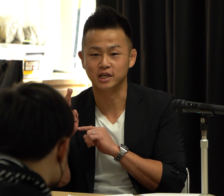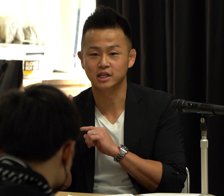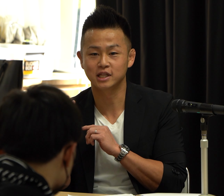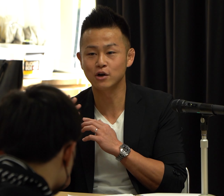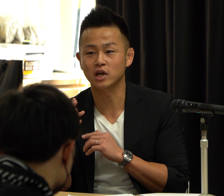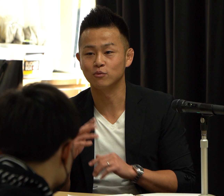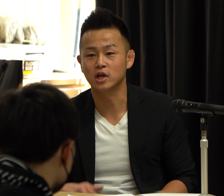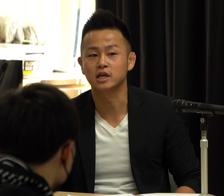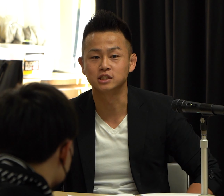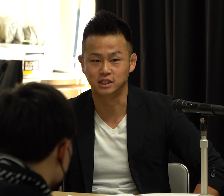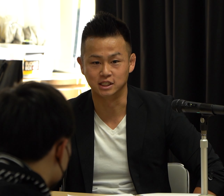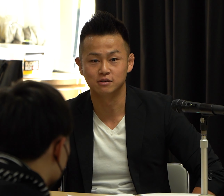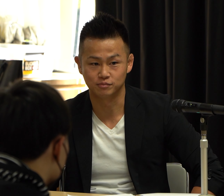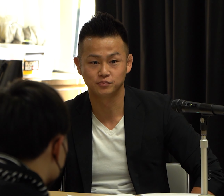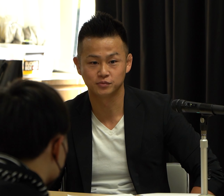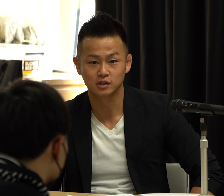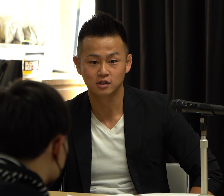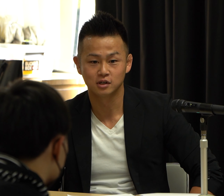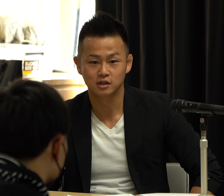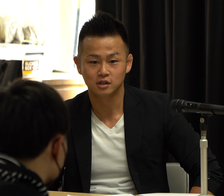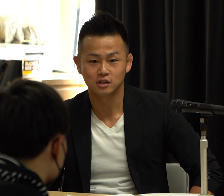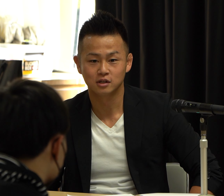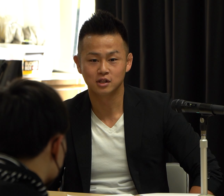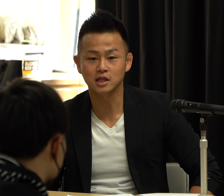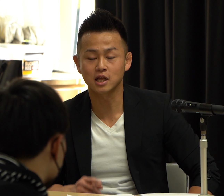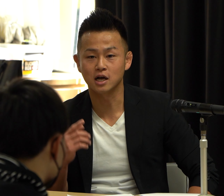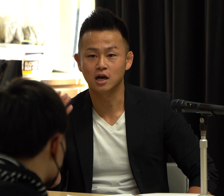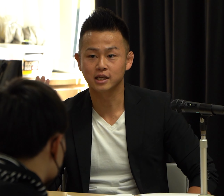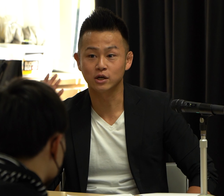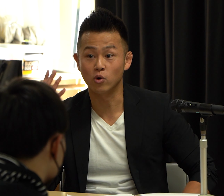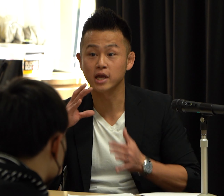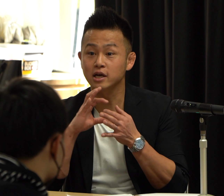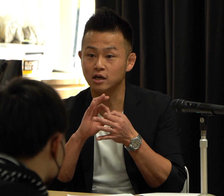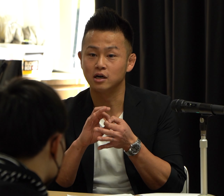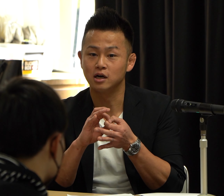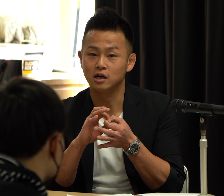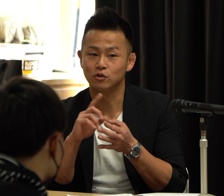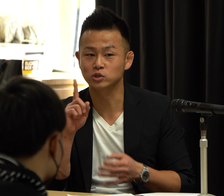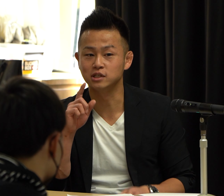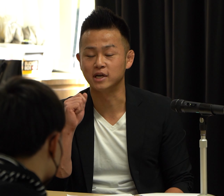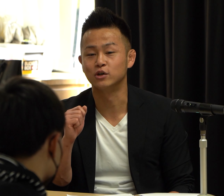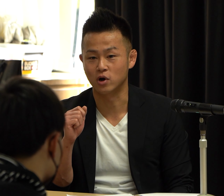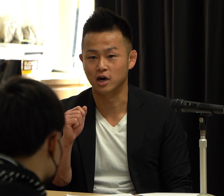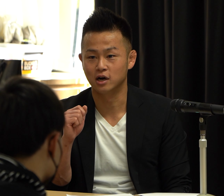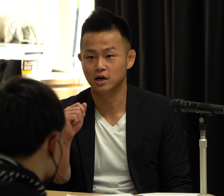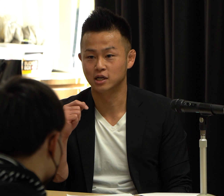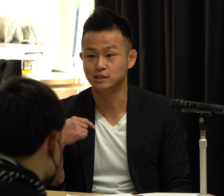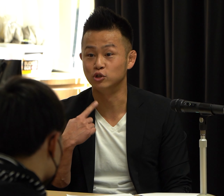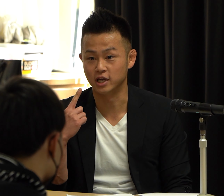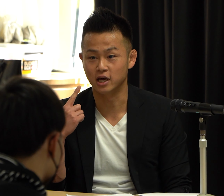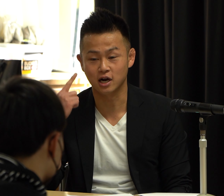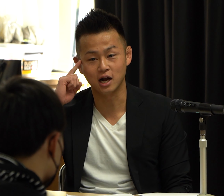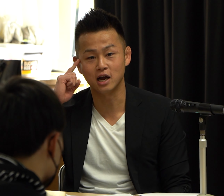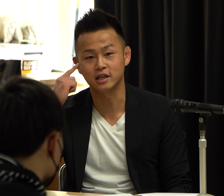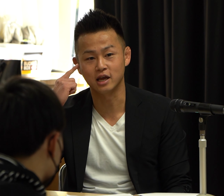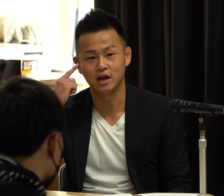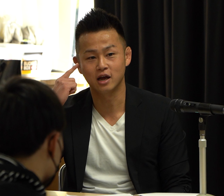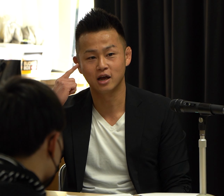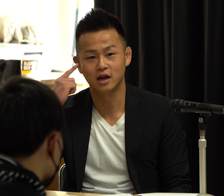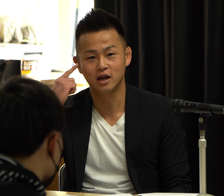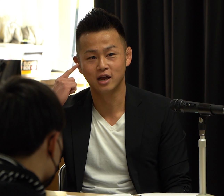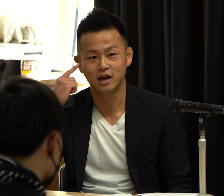るようになるわけでもないですし、だったら聞こえないからどうすればいいのか自分で考え